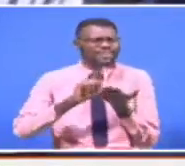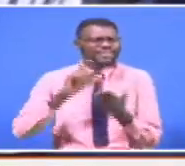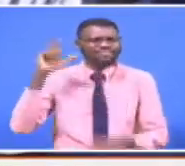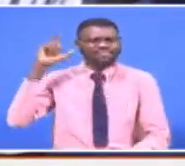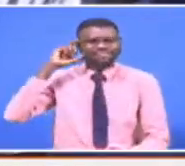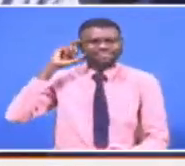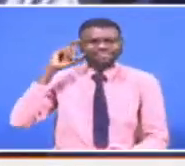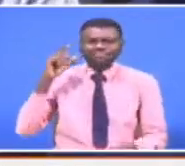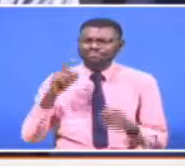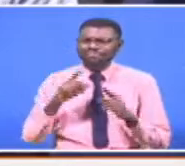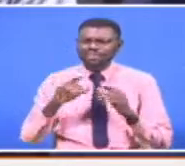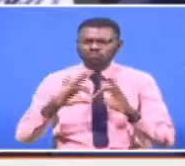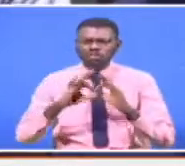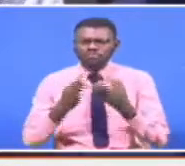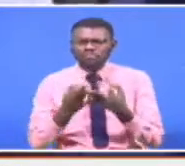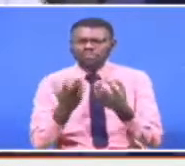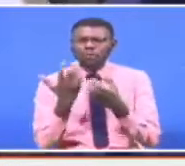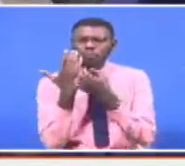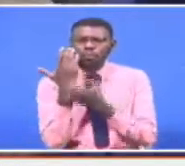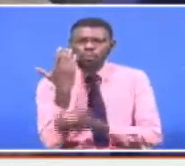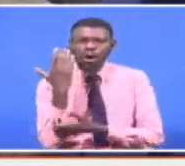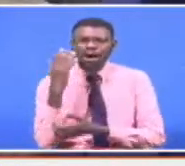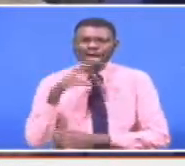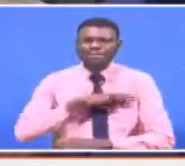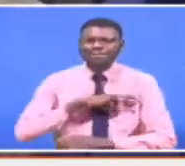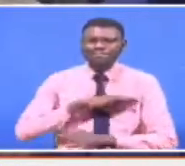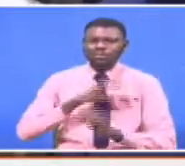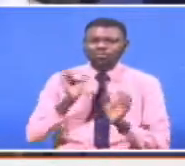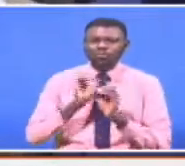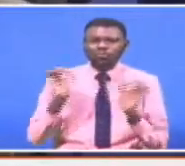kuzingatia uwezo wa familia. Walikuwa kule Sagana